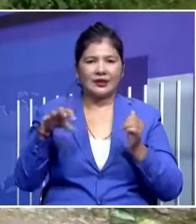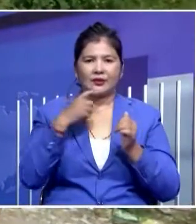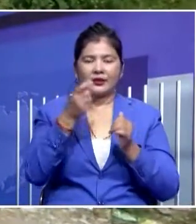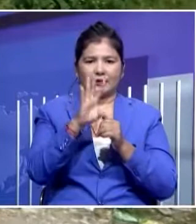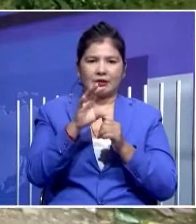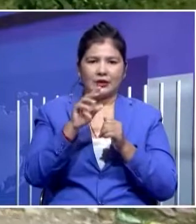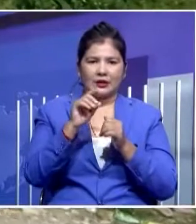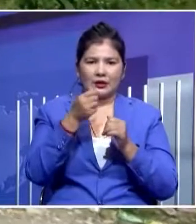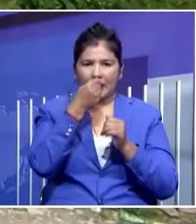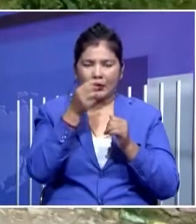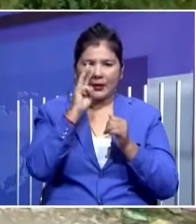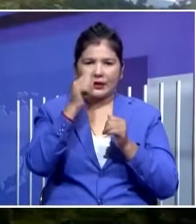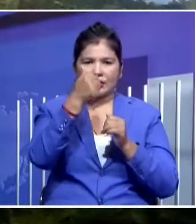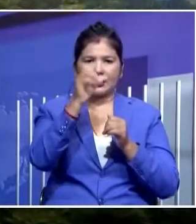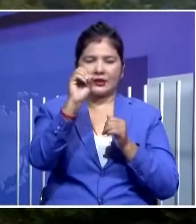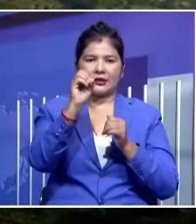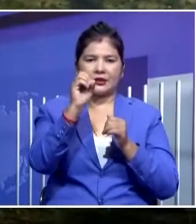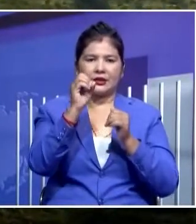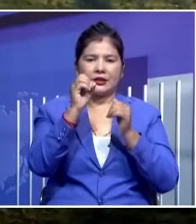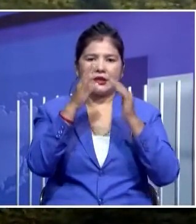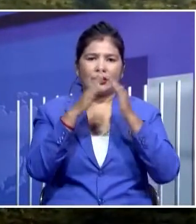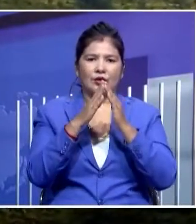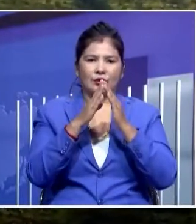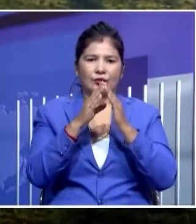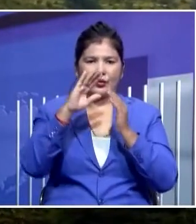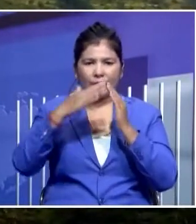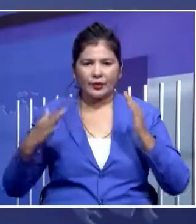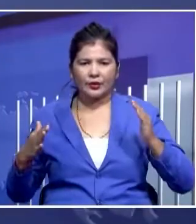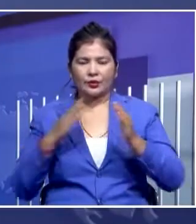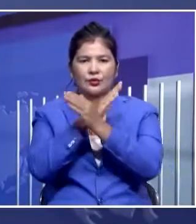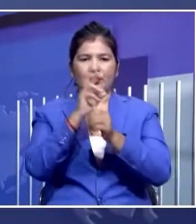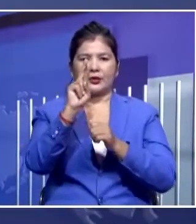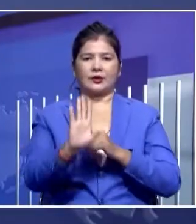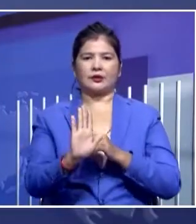कोइरेली गाउँमा 60 घरहरू पहिरोको उच्च जोखिममा रहेका छन्